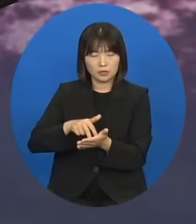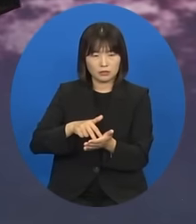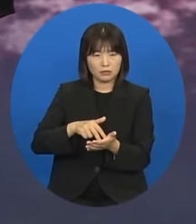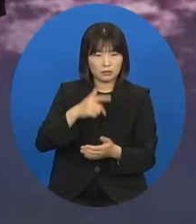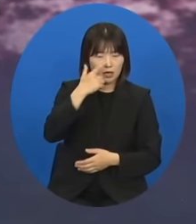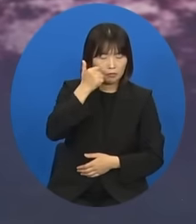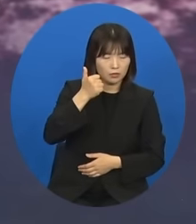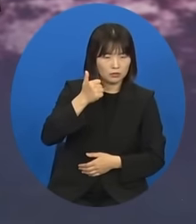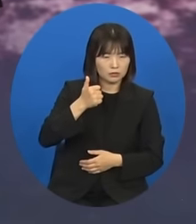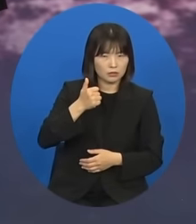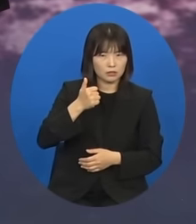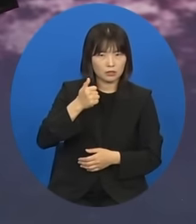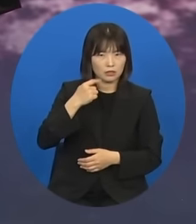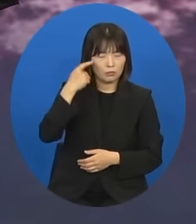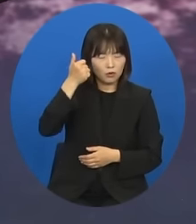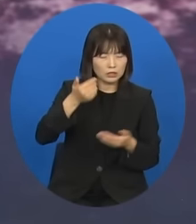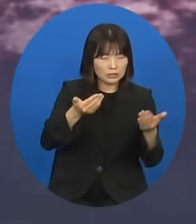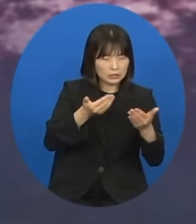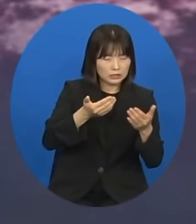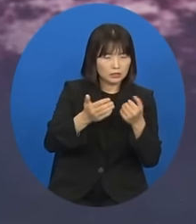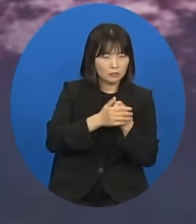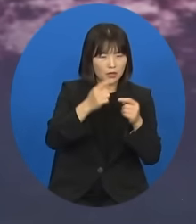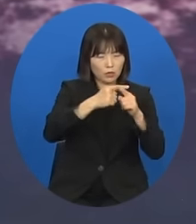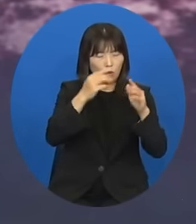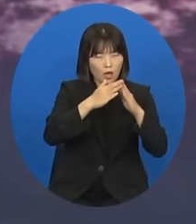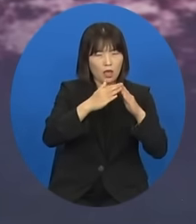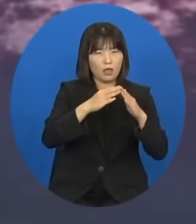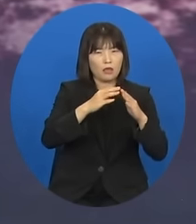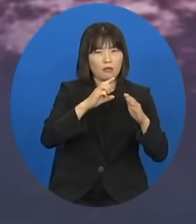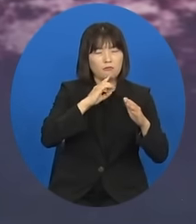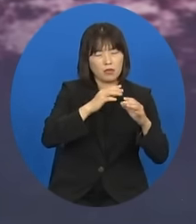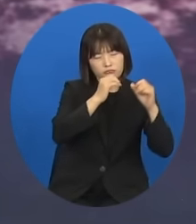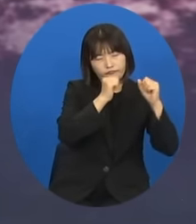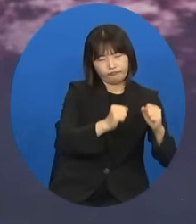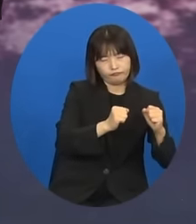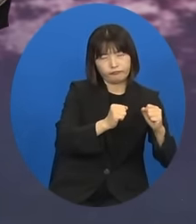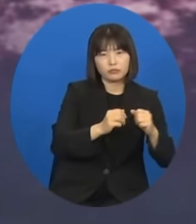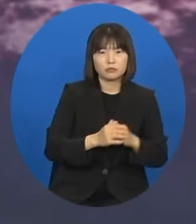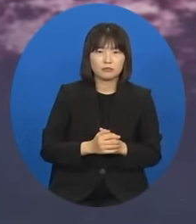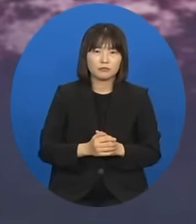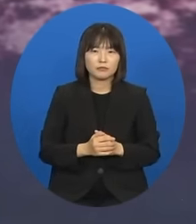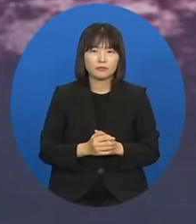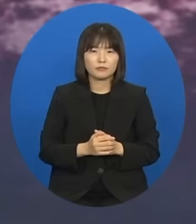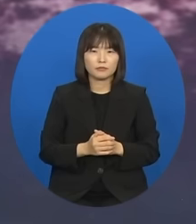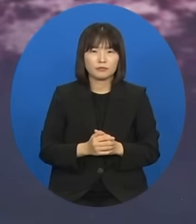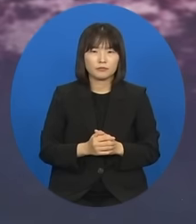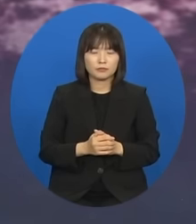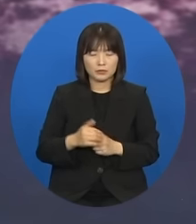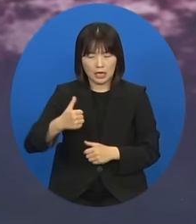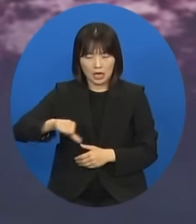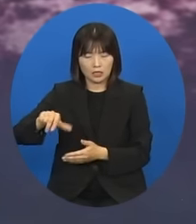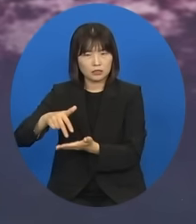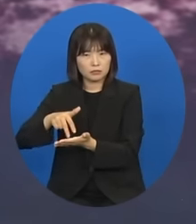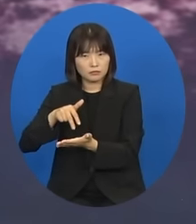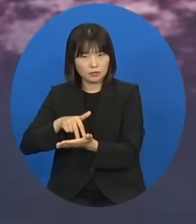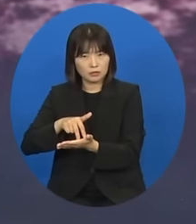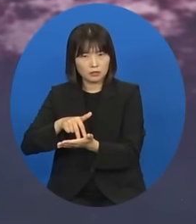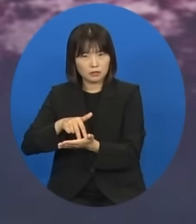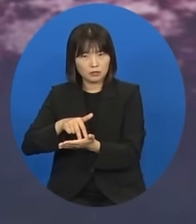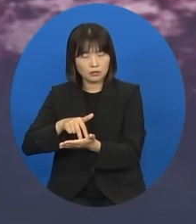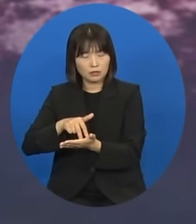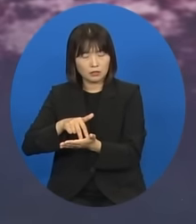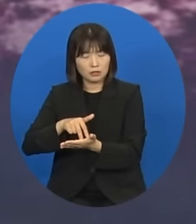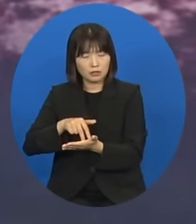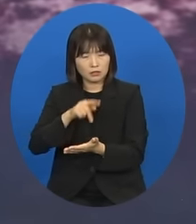아 그럴 수 있죠 교회 일을 하다 보면 가정을 잘 못 돌볼 때가 있잖아요 근데이 아들의 입장에서는 이걸